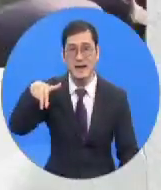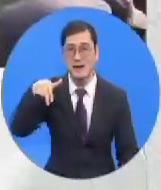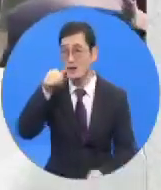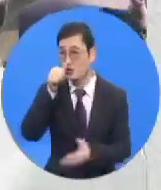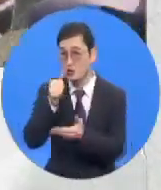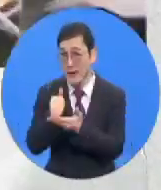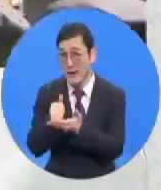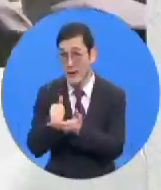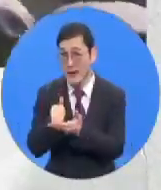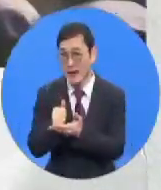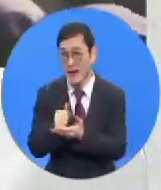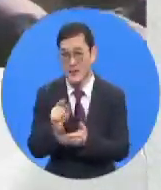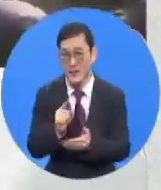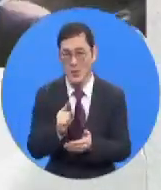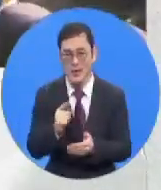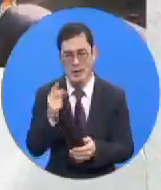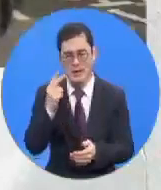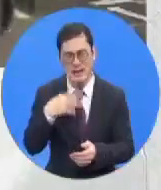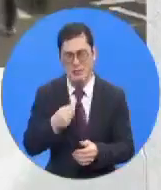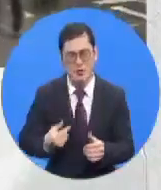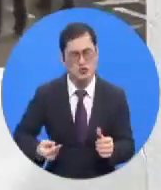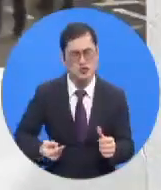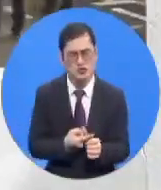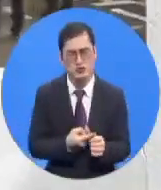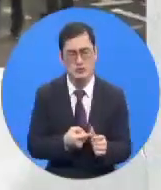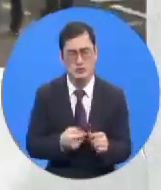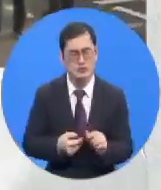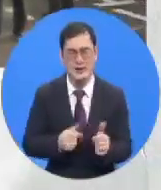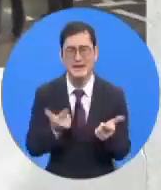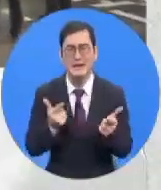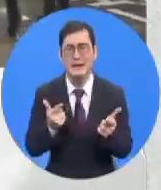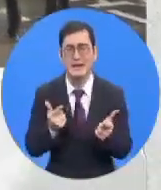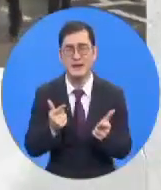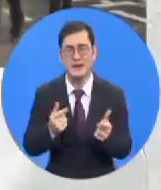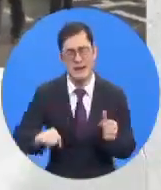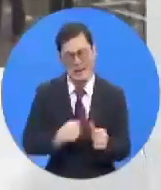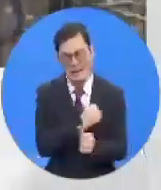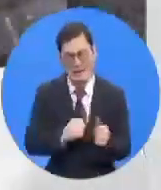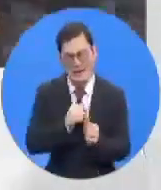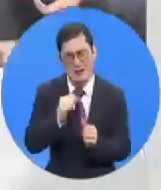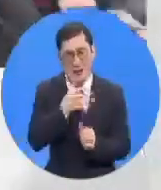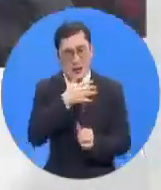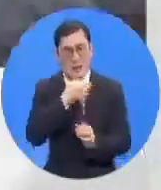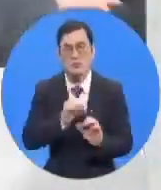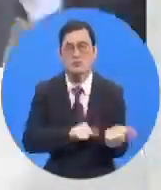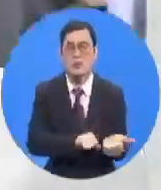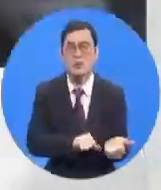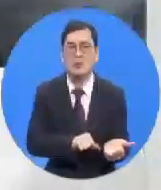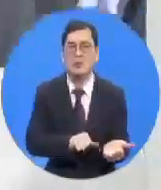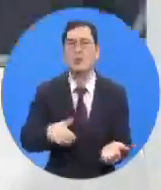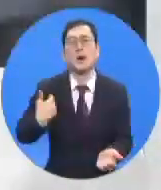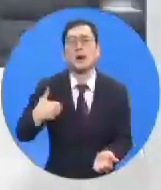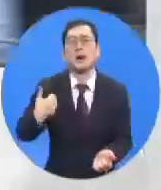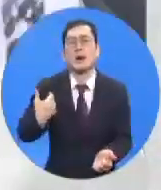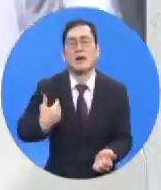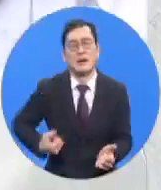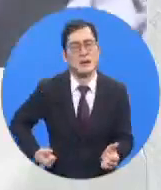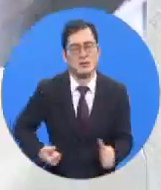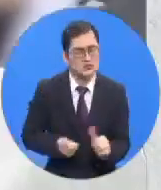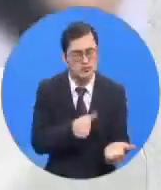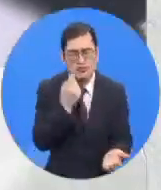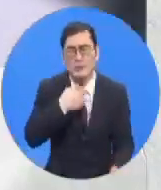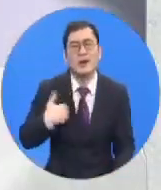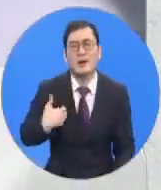이야기는 다시 말해서 고의가 없었다 그런 이야기고 예. 양부 같은 경우는 훨씬 더 낮아요. 이게 아동학대 처벌법이